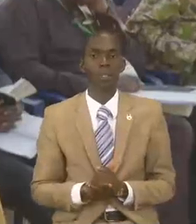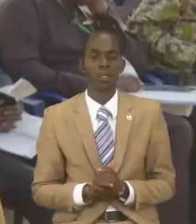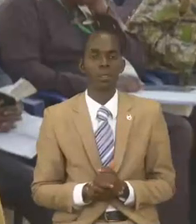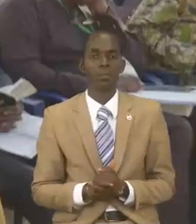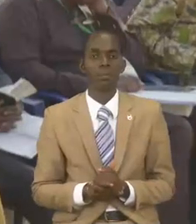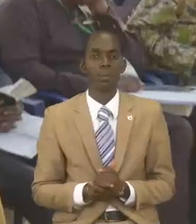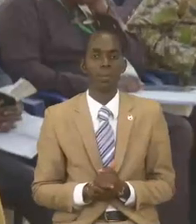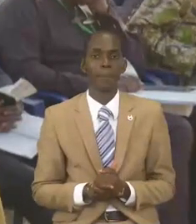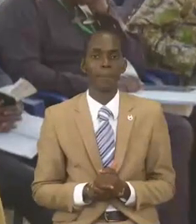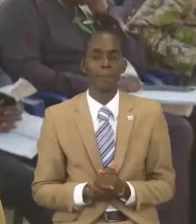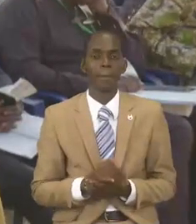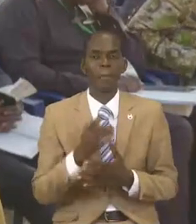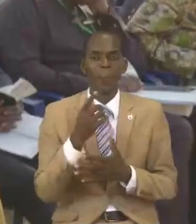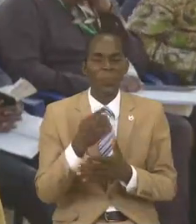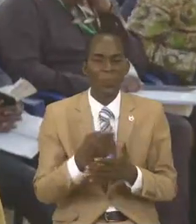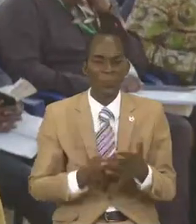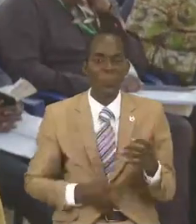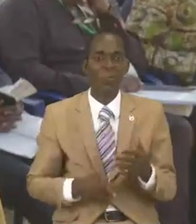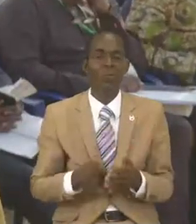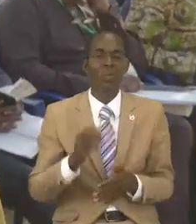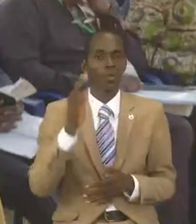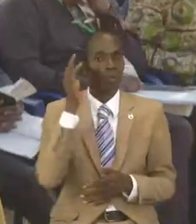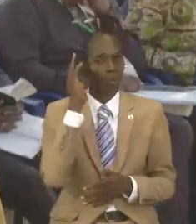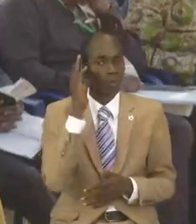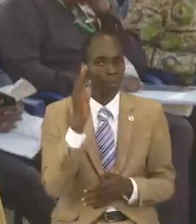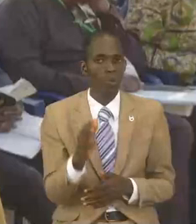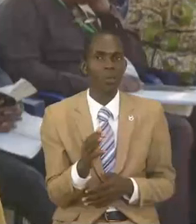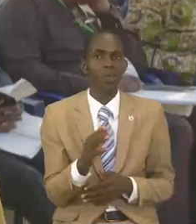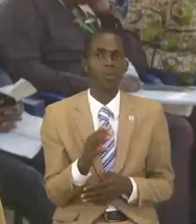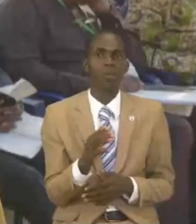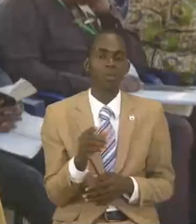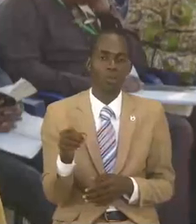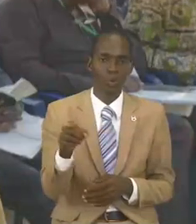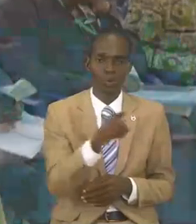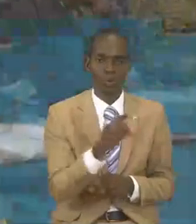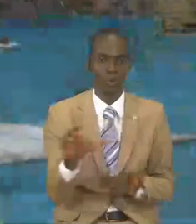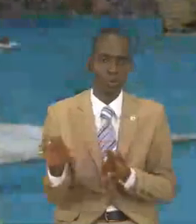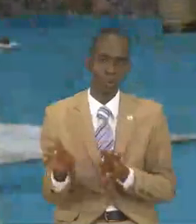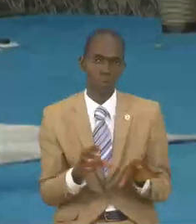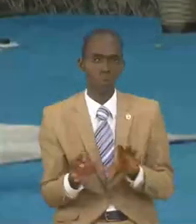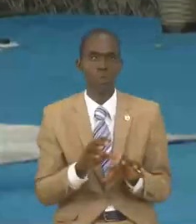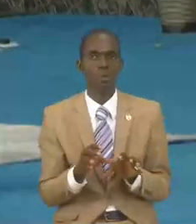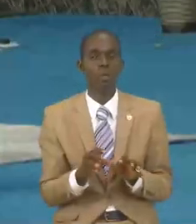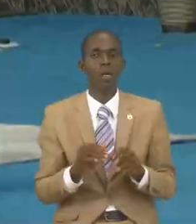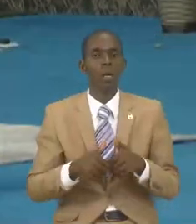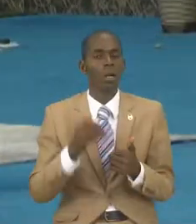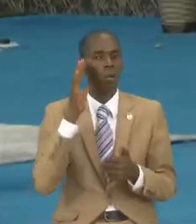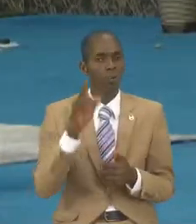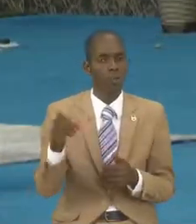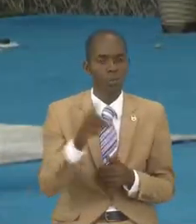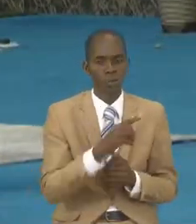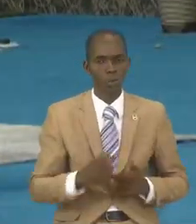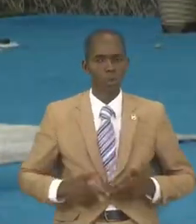éternellement. Que feras-tu si le monde ne te regardait pas? Comment vivras-tu si